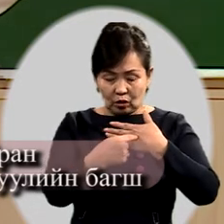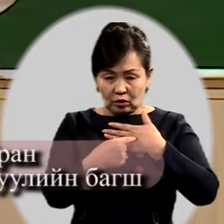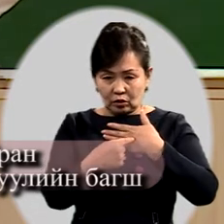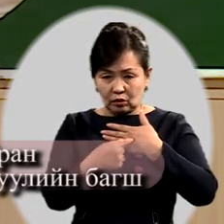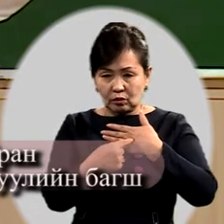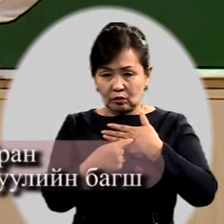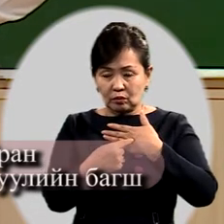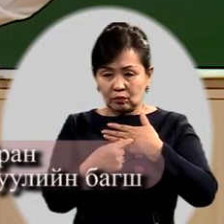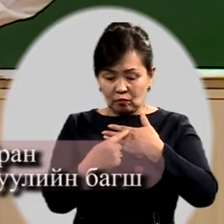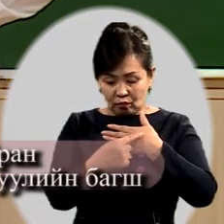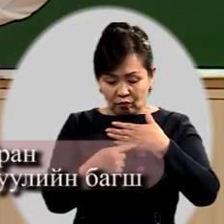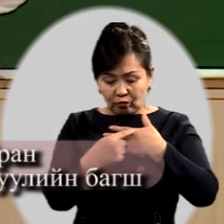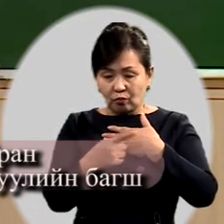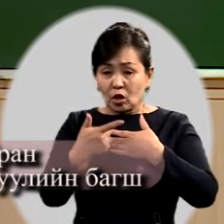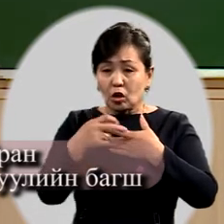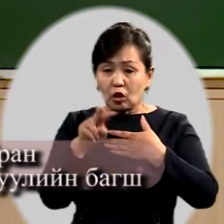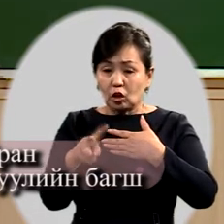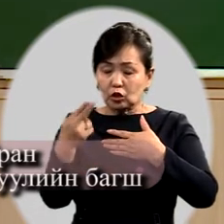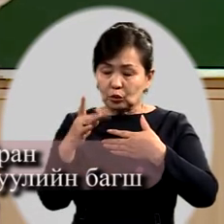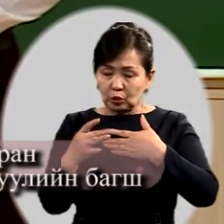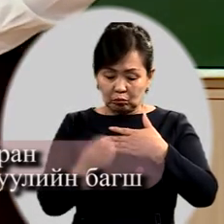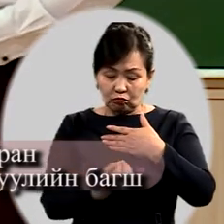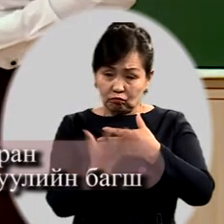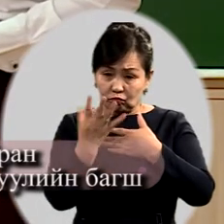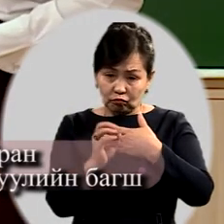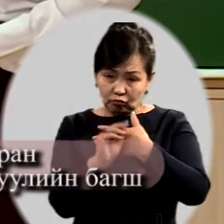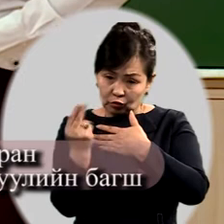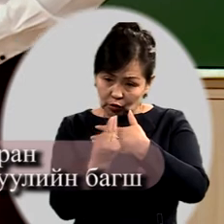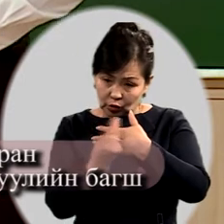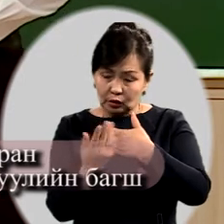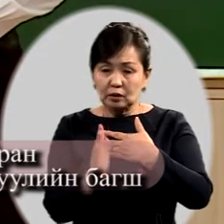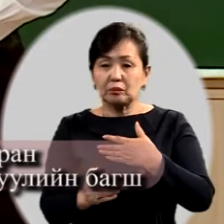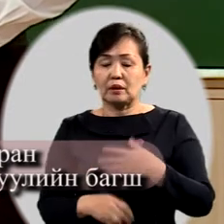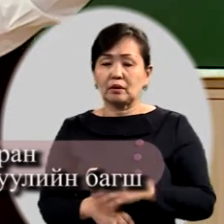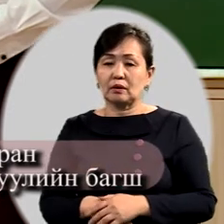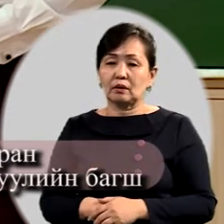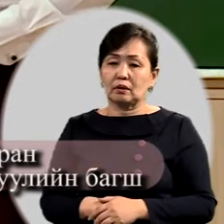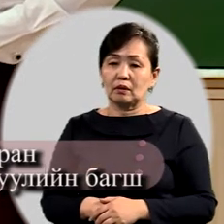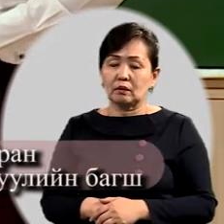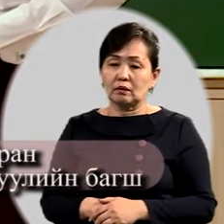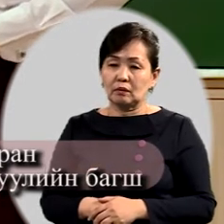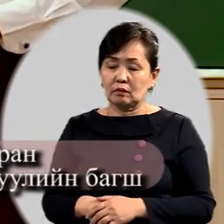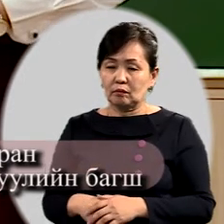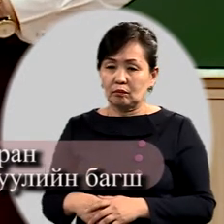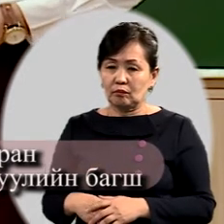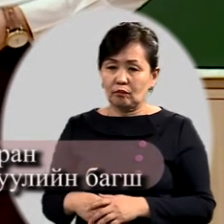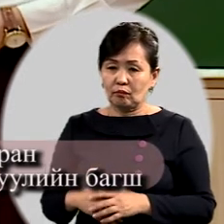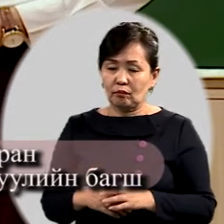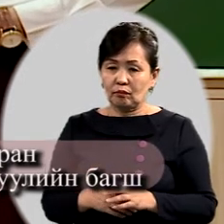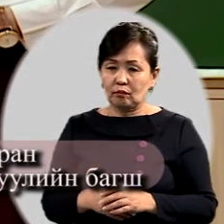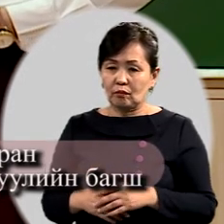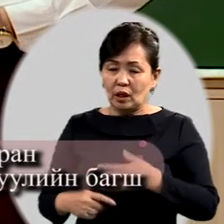негізгі кейіпкер ретінде орналасқан. Ал қасындағы балалары суырдың төмен жағында орналасқан